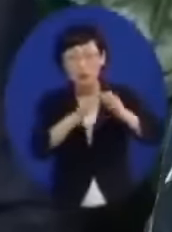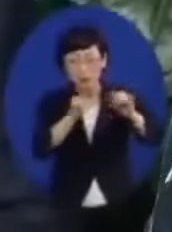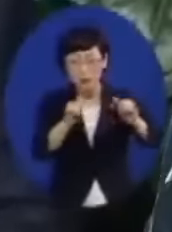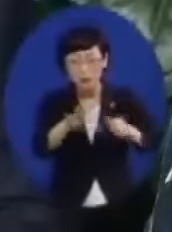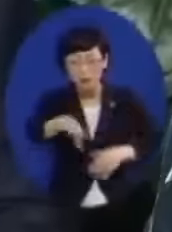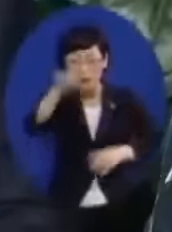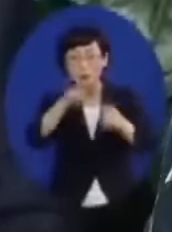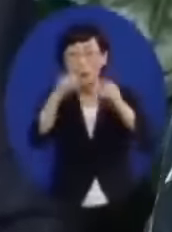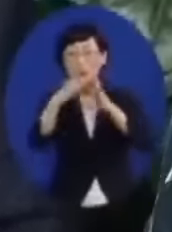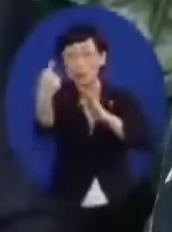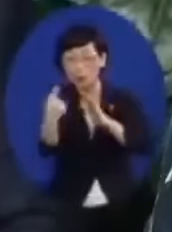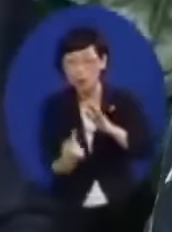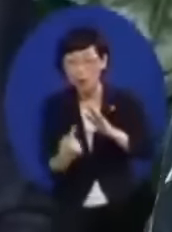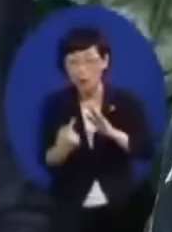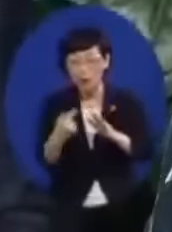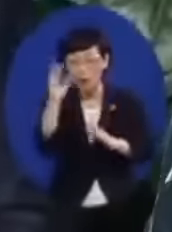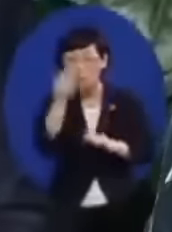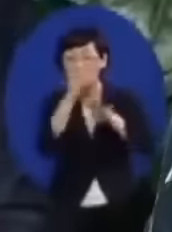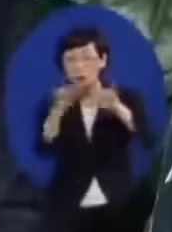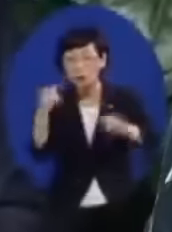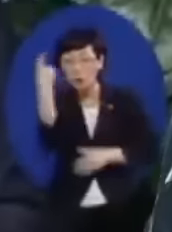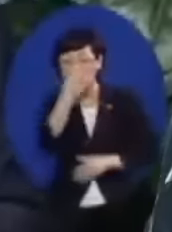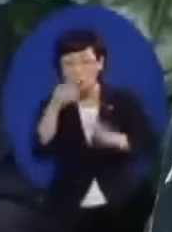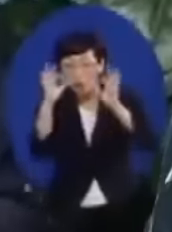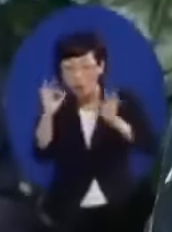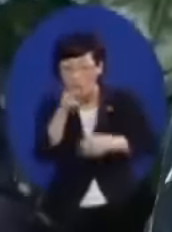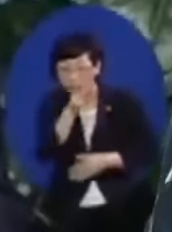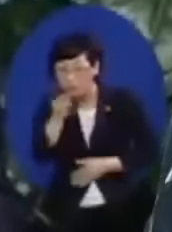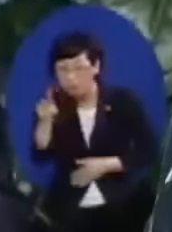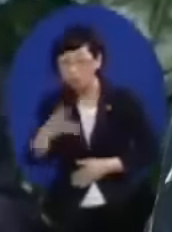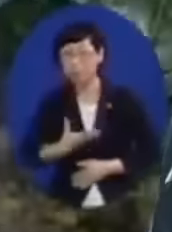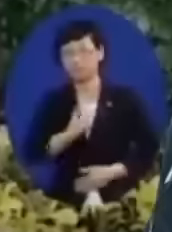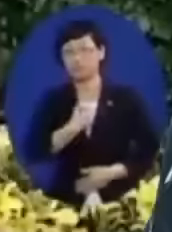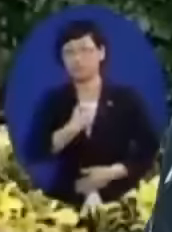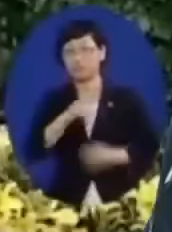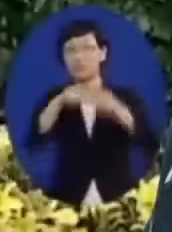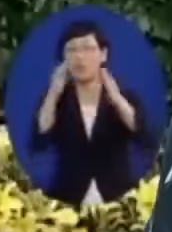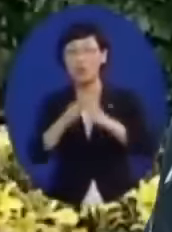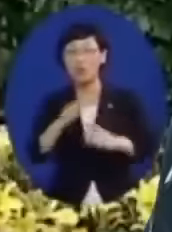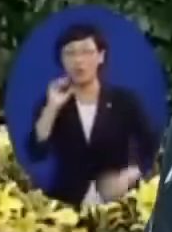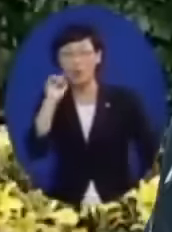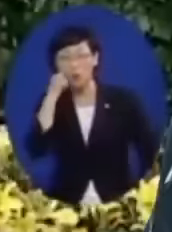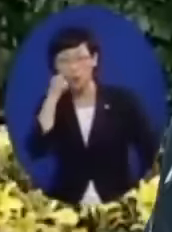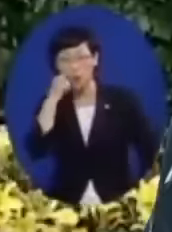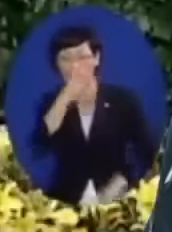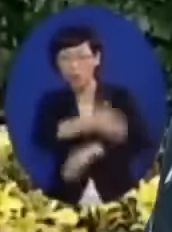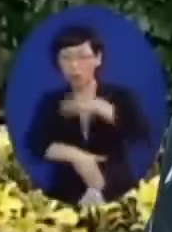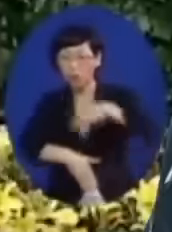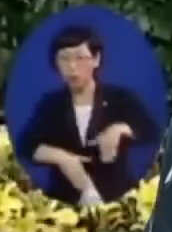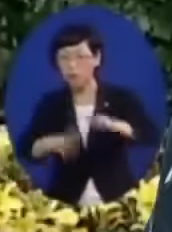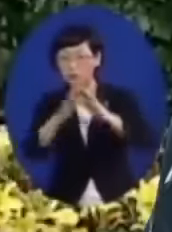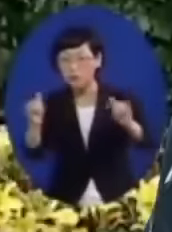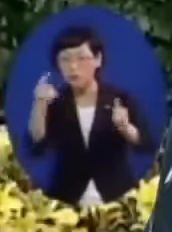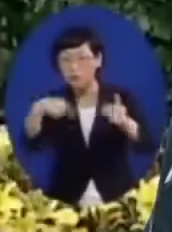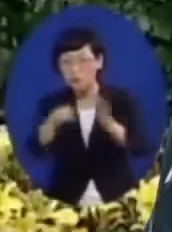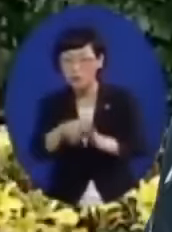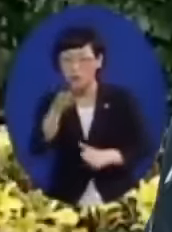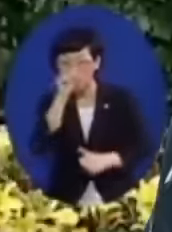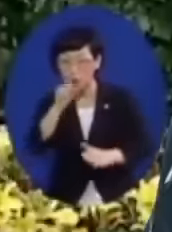와서 성도들 얼굴 보면 충격받게 돼요. 더욱이 교회가 어렵고 소외된 이웃을 위해 좋은 일을 많이 하는